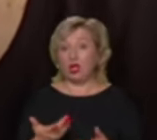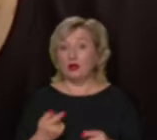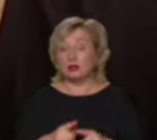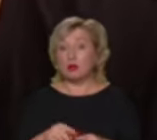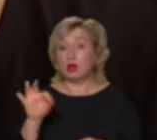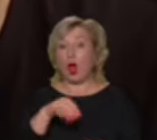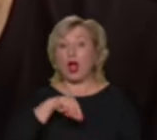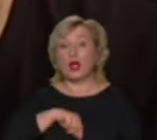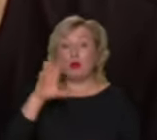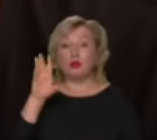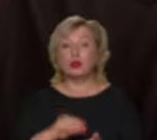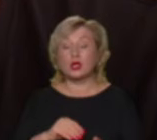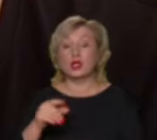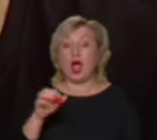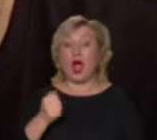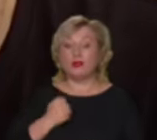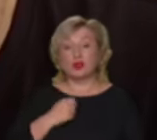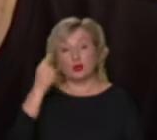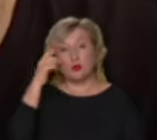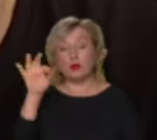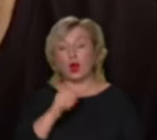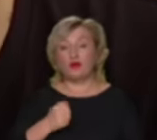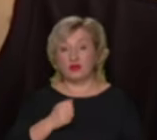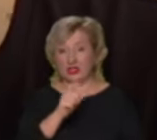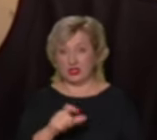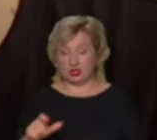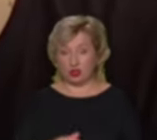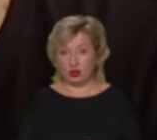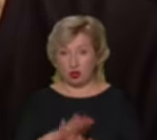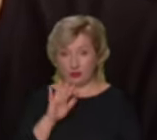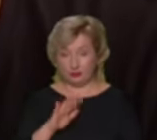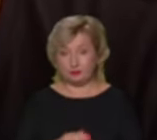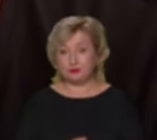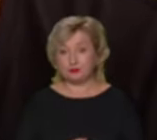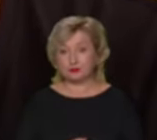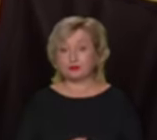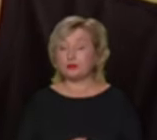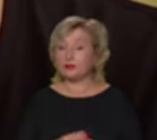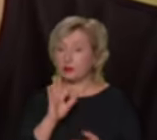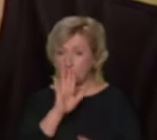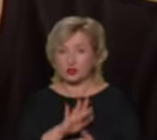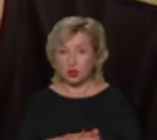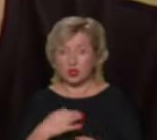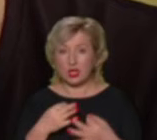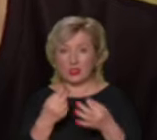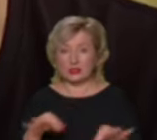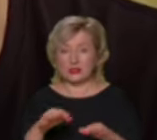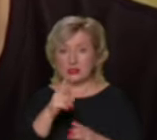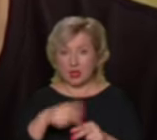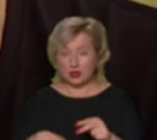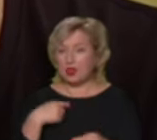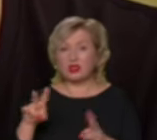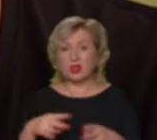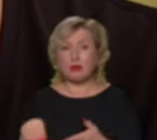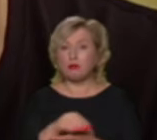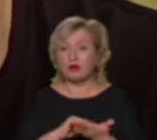репутацію думають, військові думають про війська, це однозначно. Знову ж таки, військові, дозвольте я закінчу, мені не треба повторяти